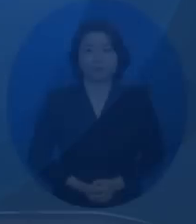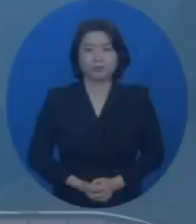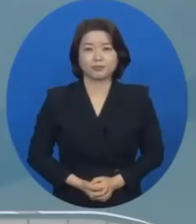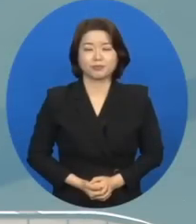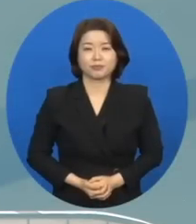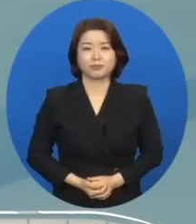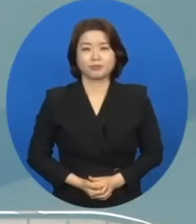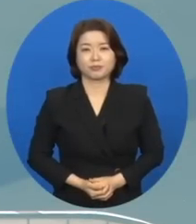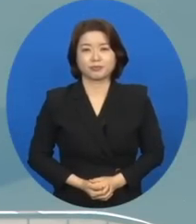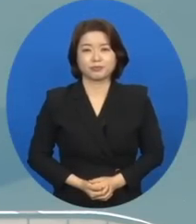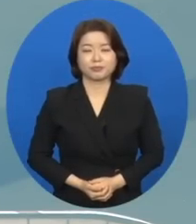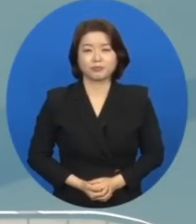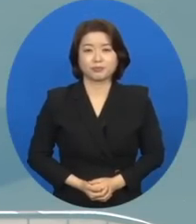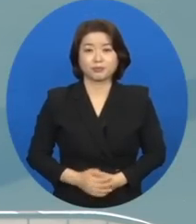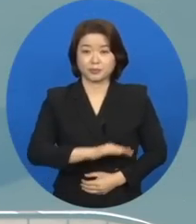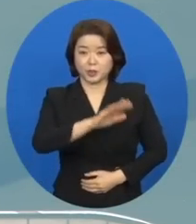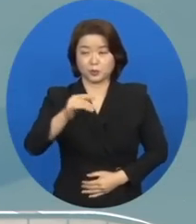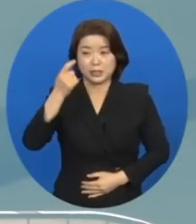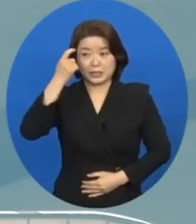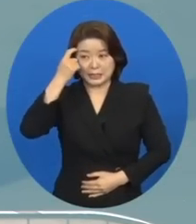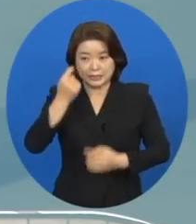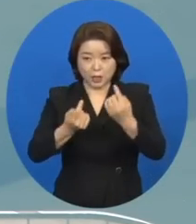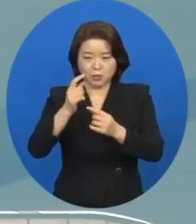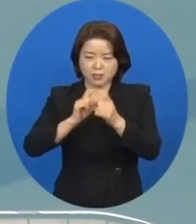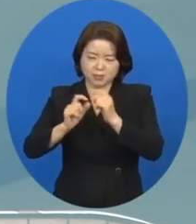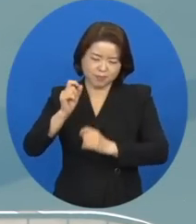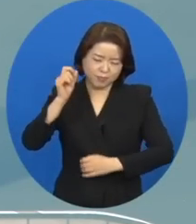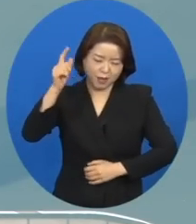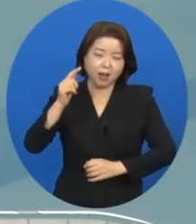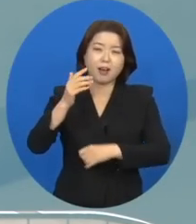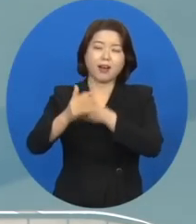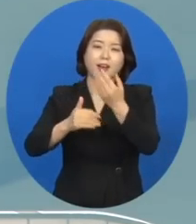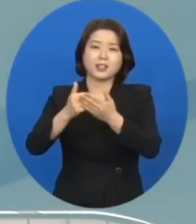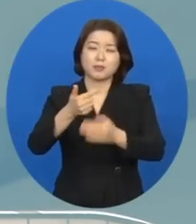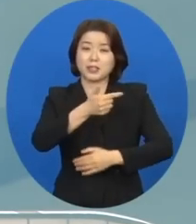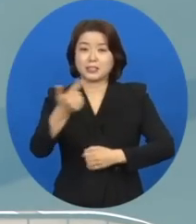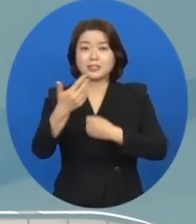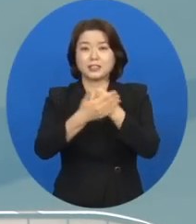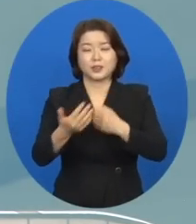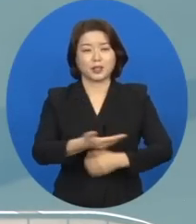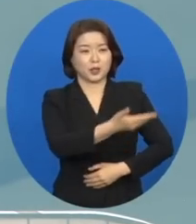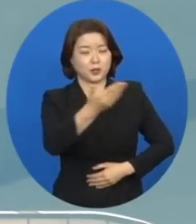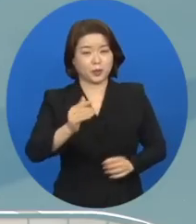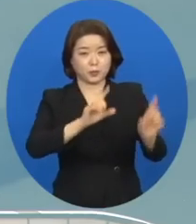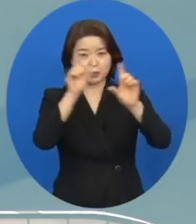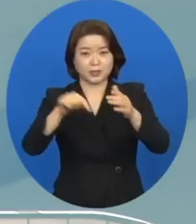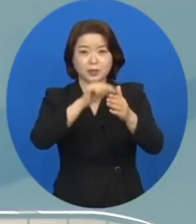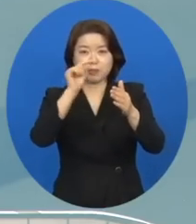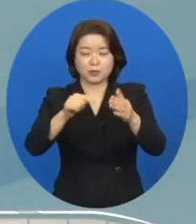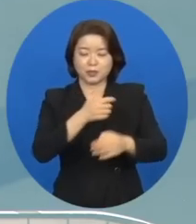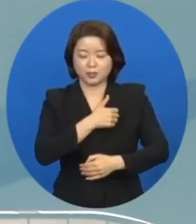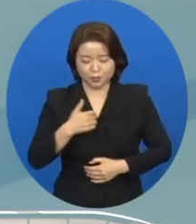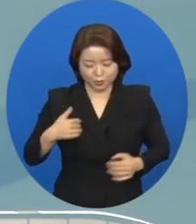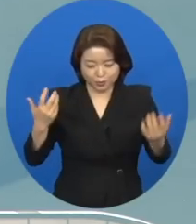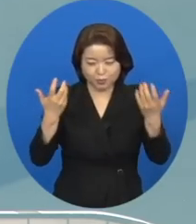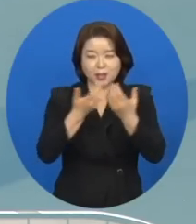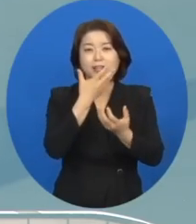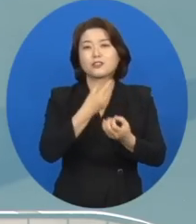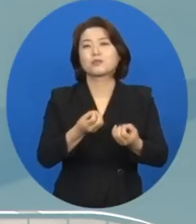모의하였다. 우리의 생각을 뛰어넘는 하나님의 크신 은혜가 여러분들 삶 가운데 충만하시기를